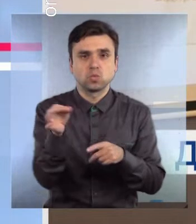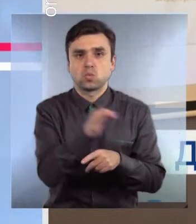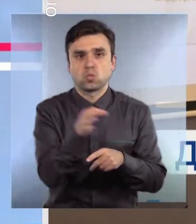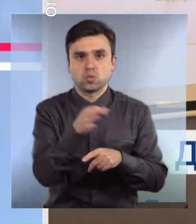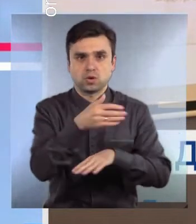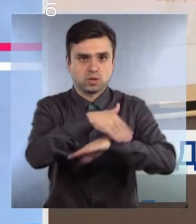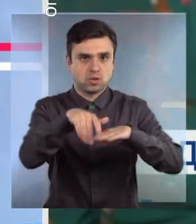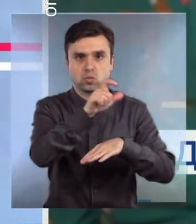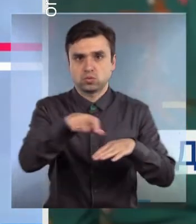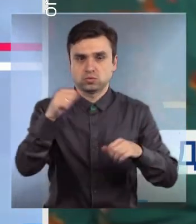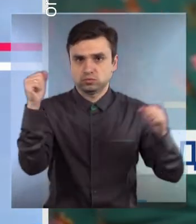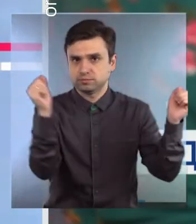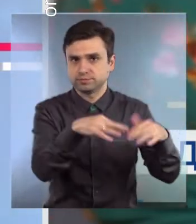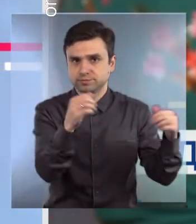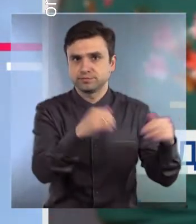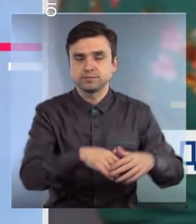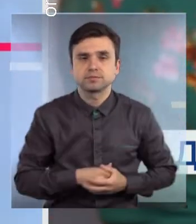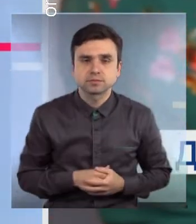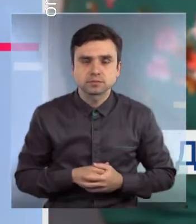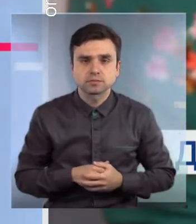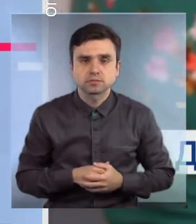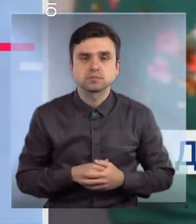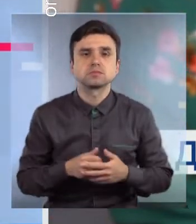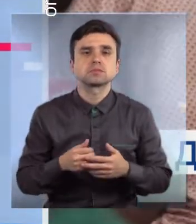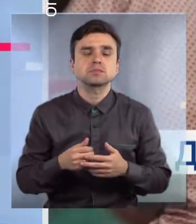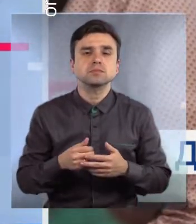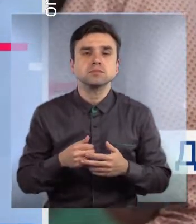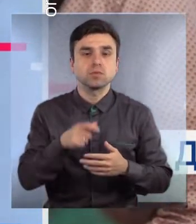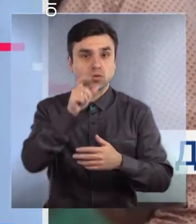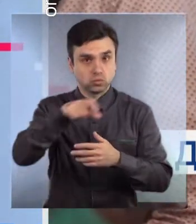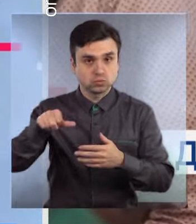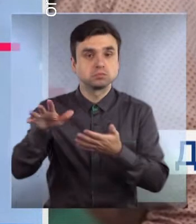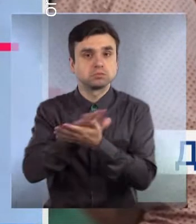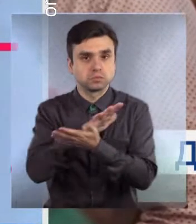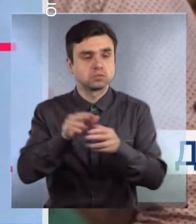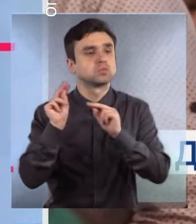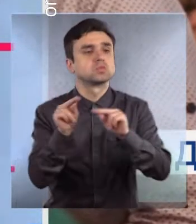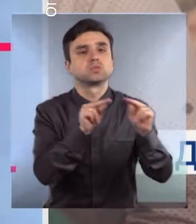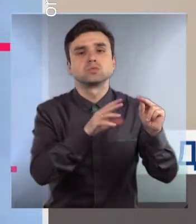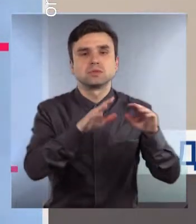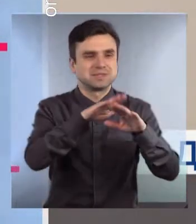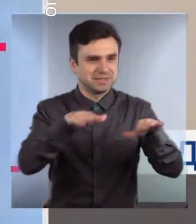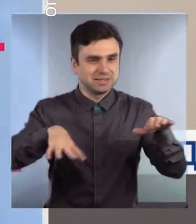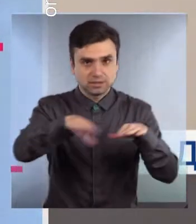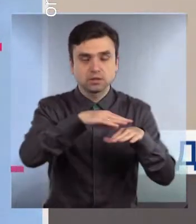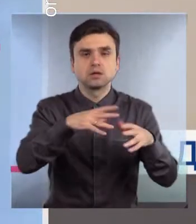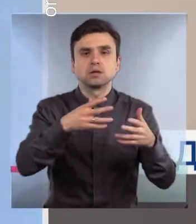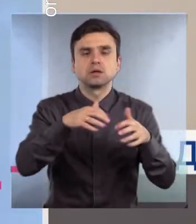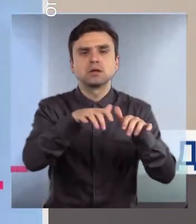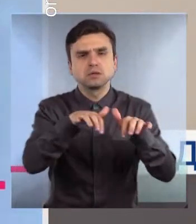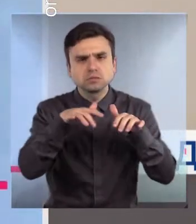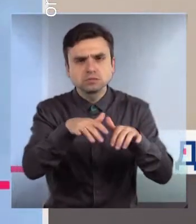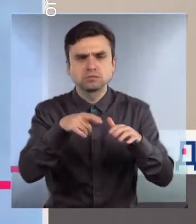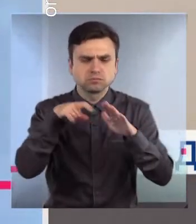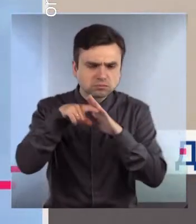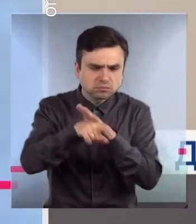Створити веб-сайт, анімацію та власні комп'ютерні ігри. Як волонтери навчають дітей IT-технологіям. Ознайомити